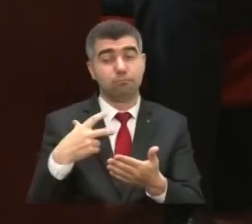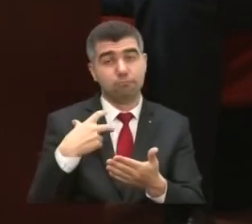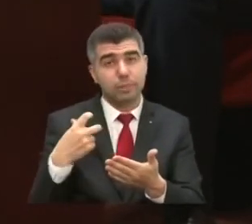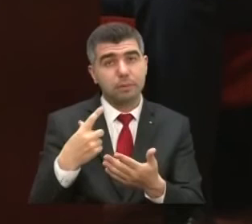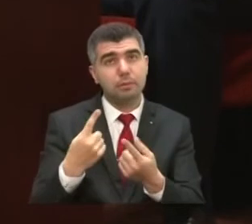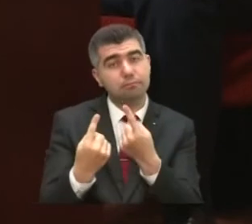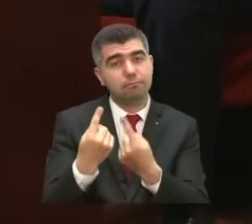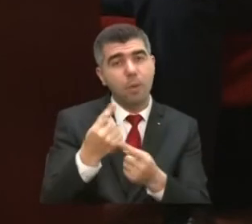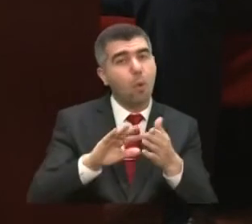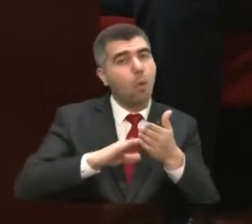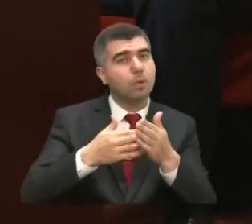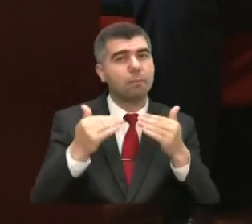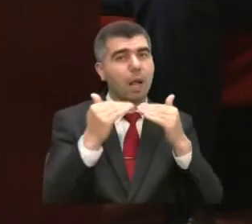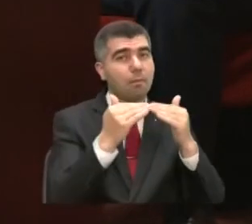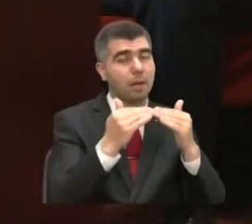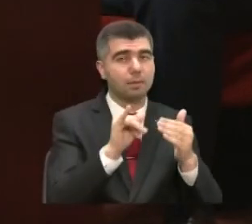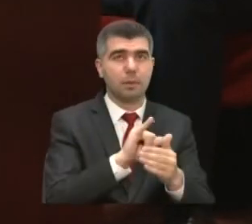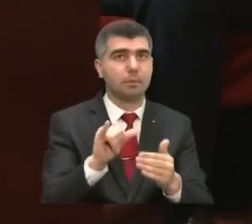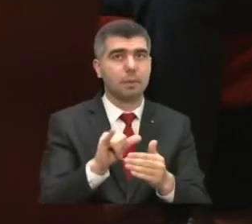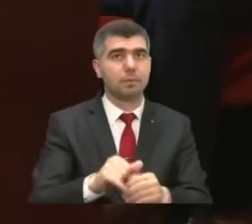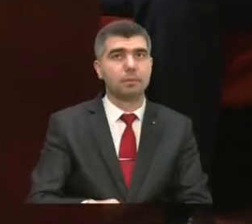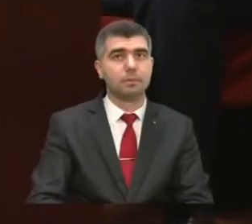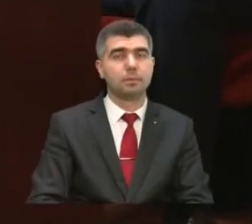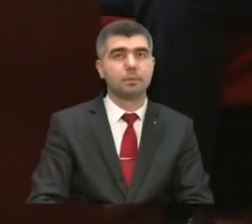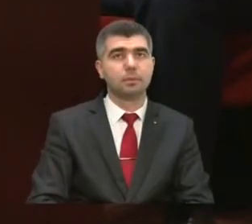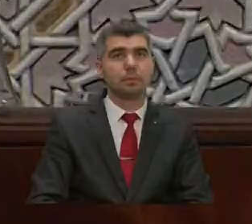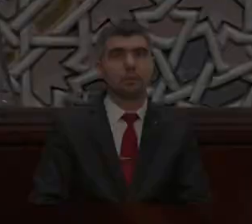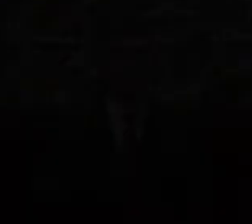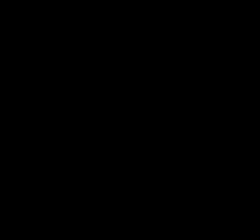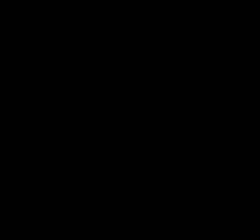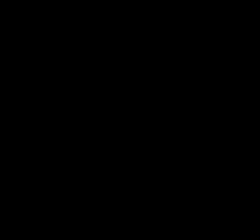على الشعب كله. شكرا، وتنصنت لك. شكرا.